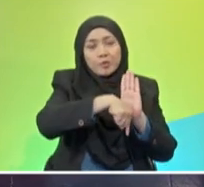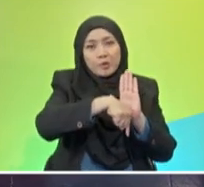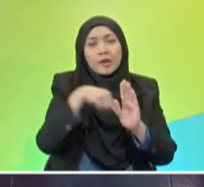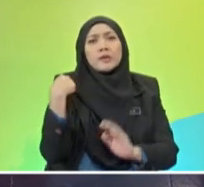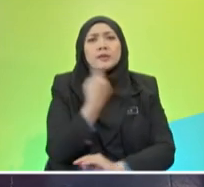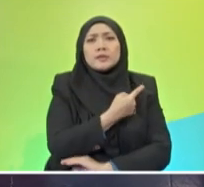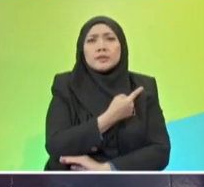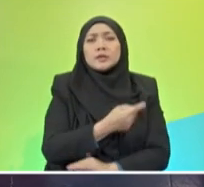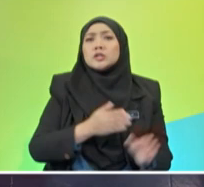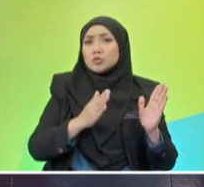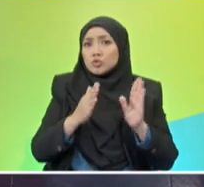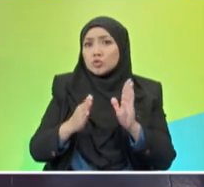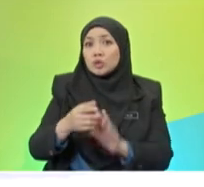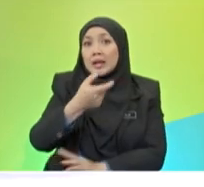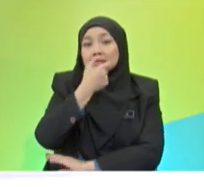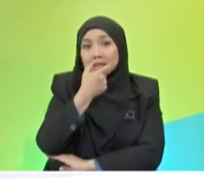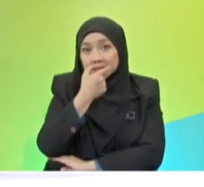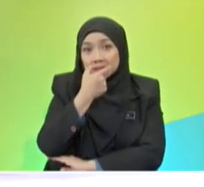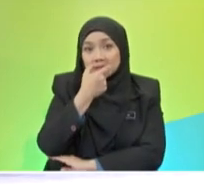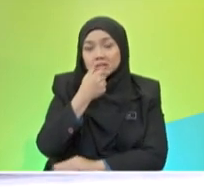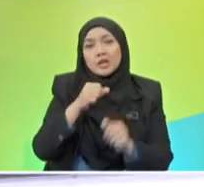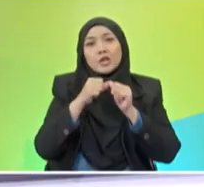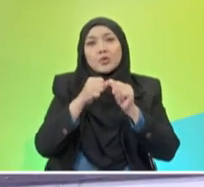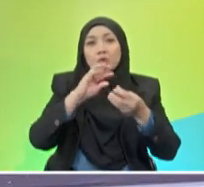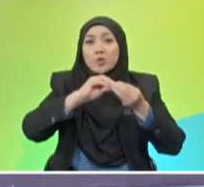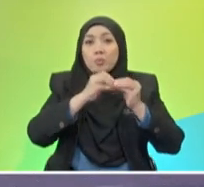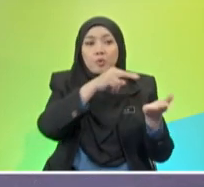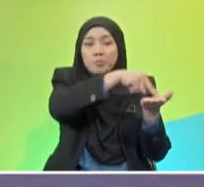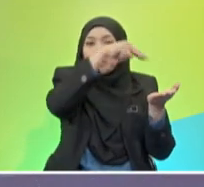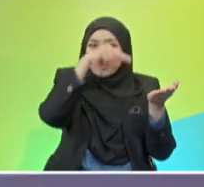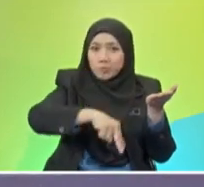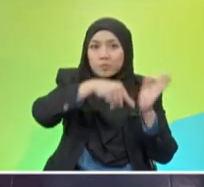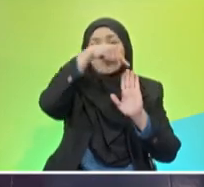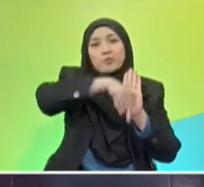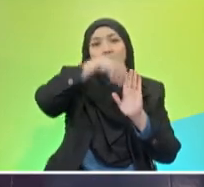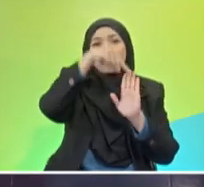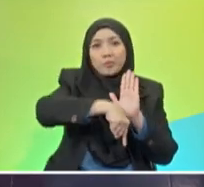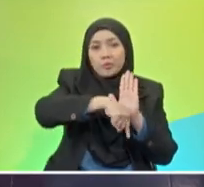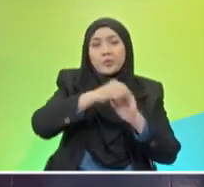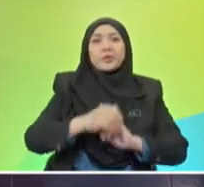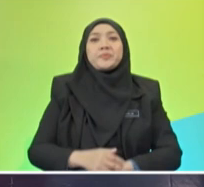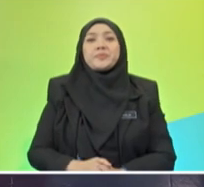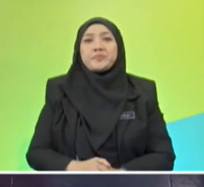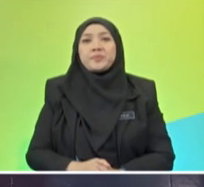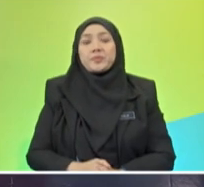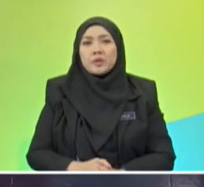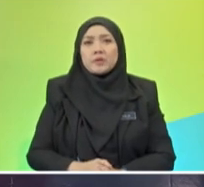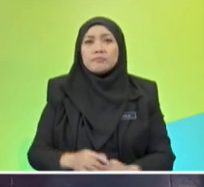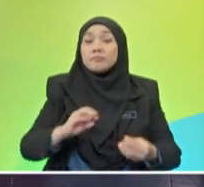susun biskut-biskut ni secara menurun. Okay. Yang paling... Yang